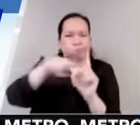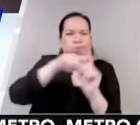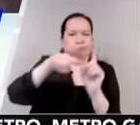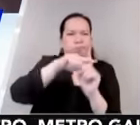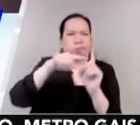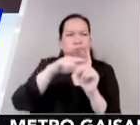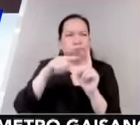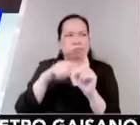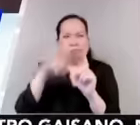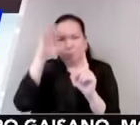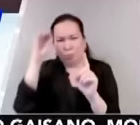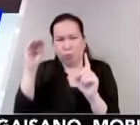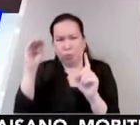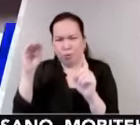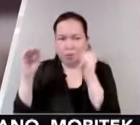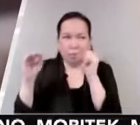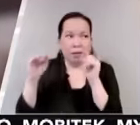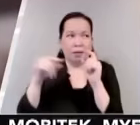sa...